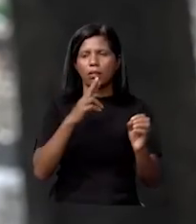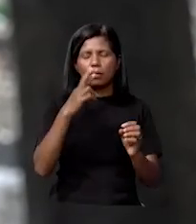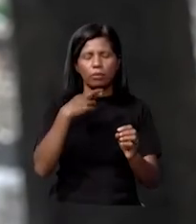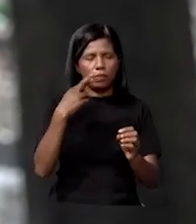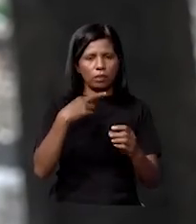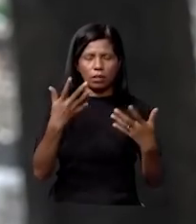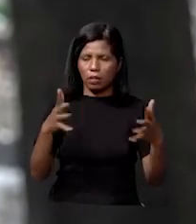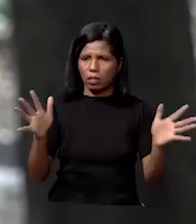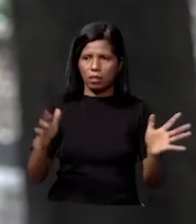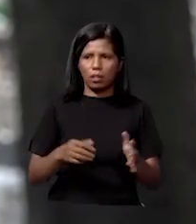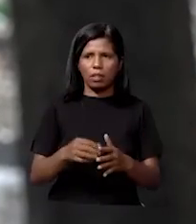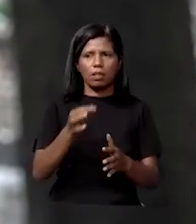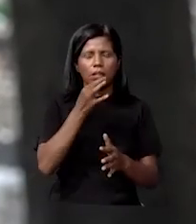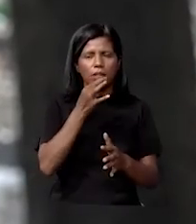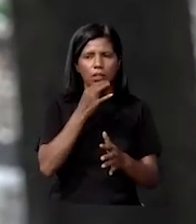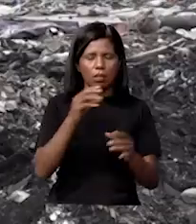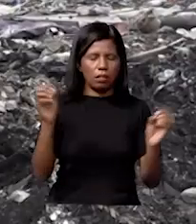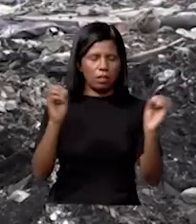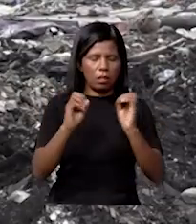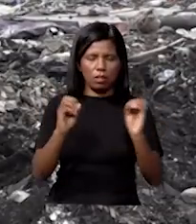laran handai